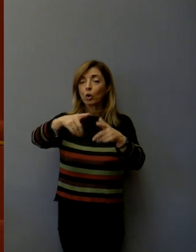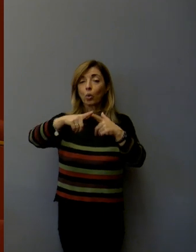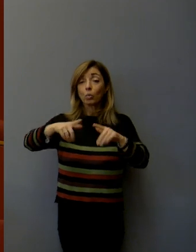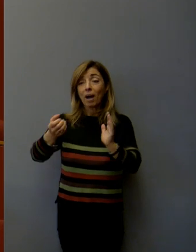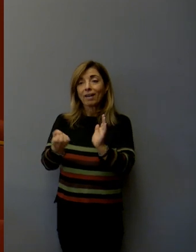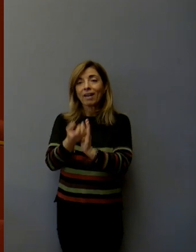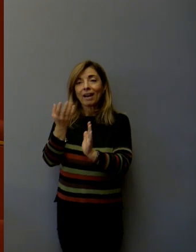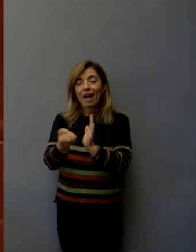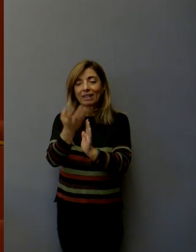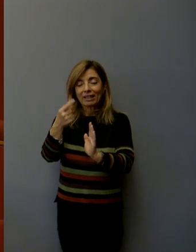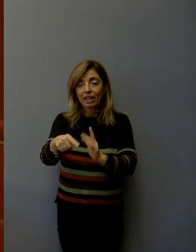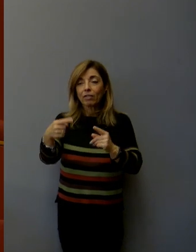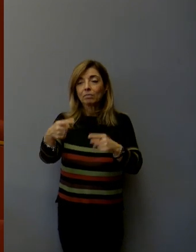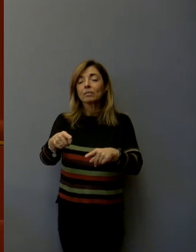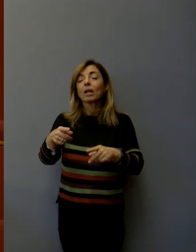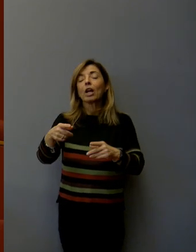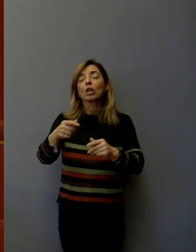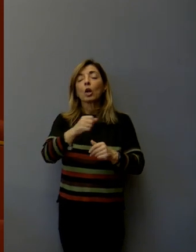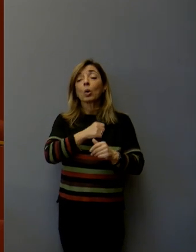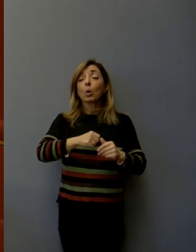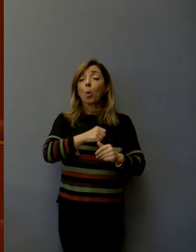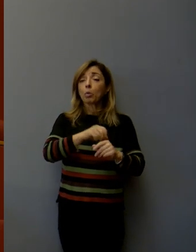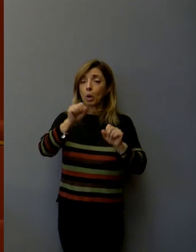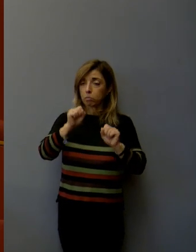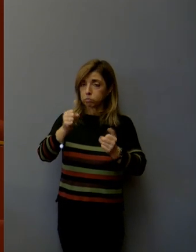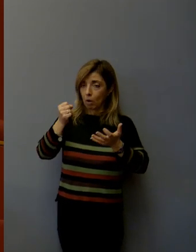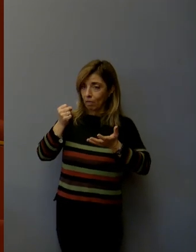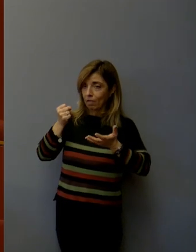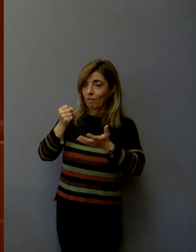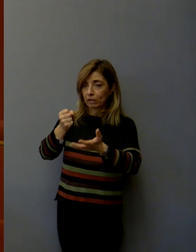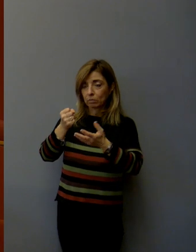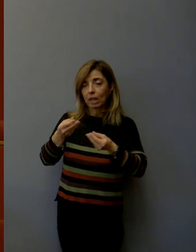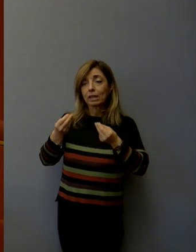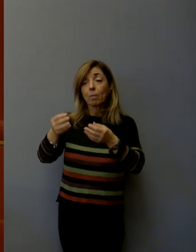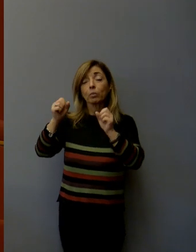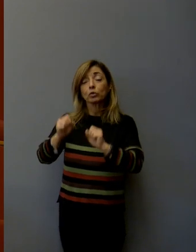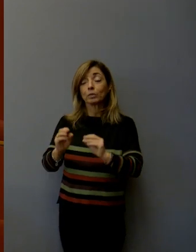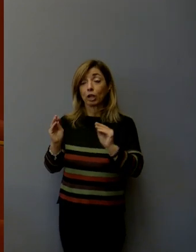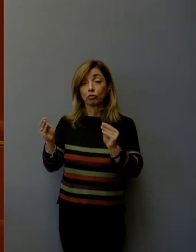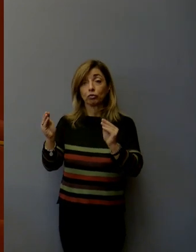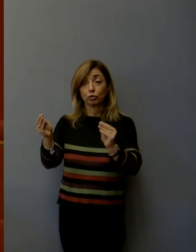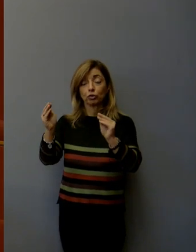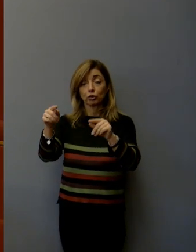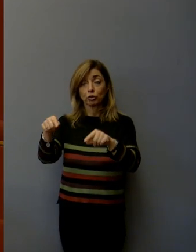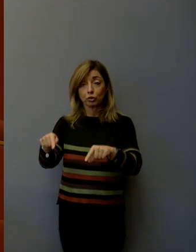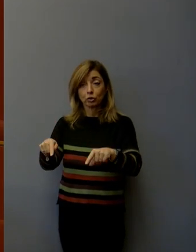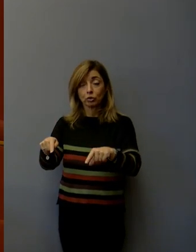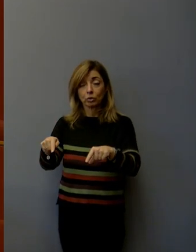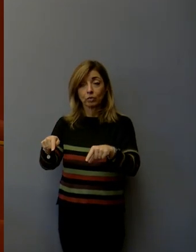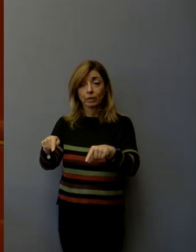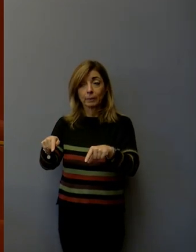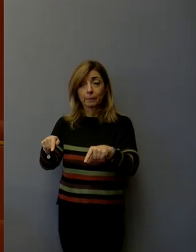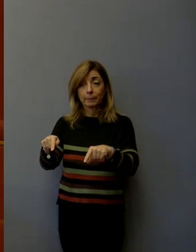investendo sulle infrastrutture metta in condizione i giovani soprattutto quindi la popolazione nei nostri concittadini